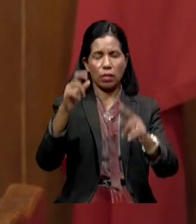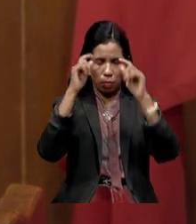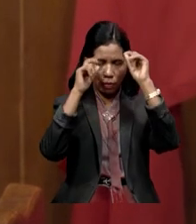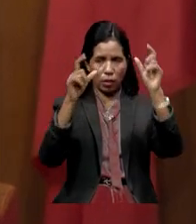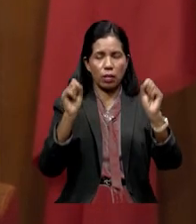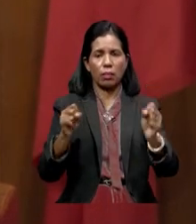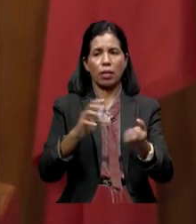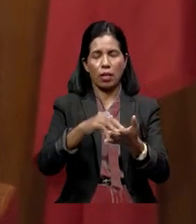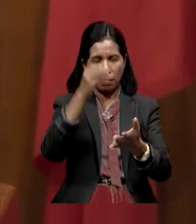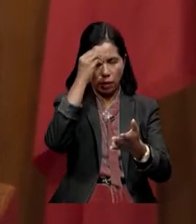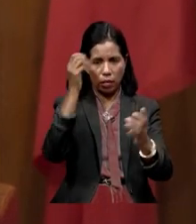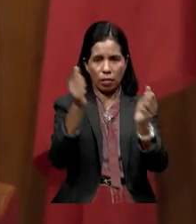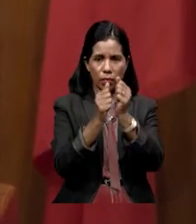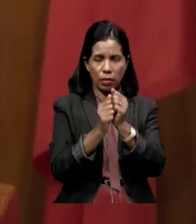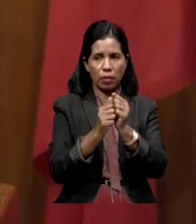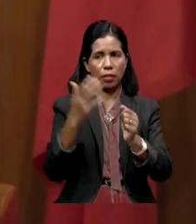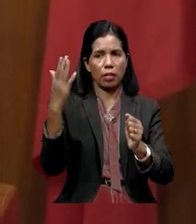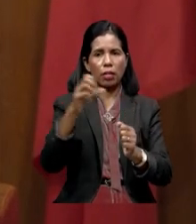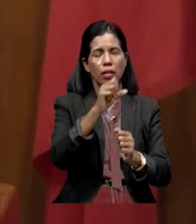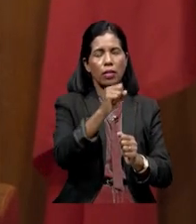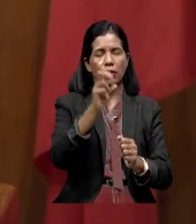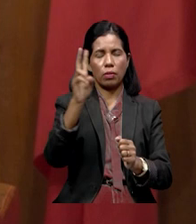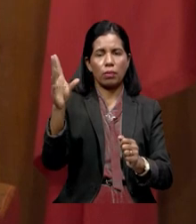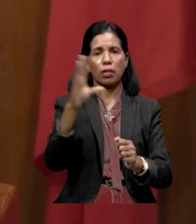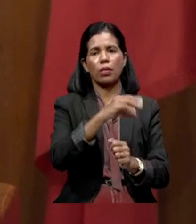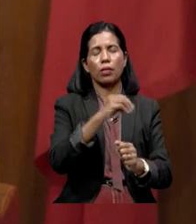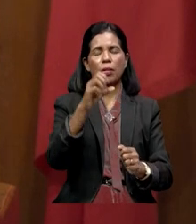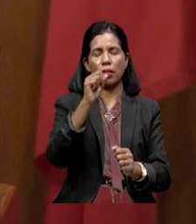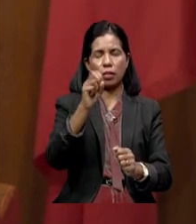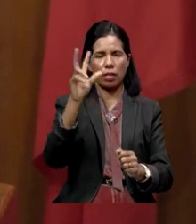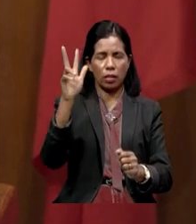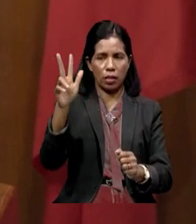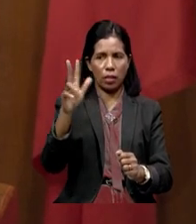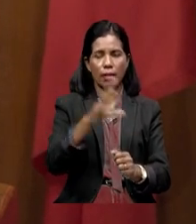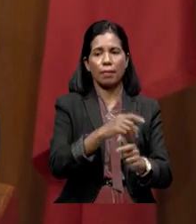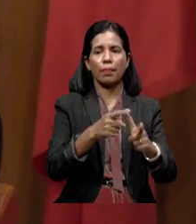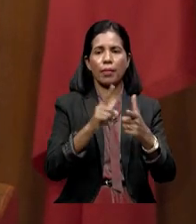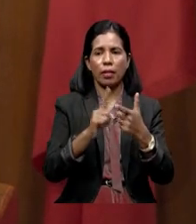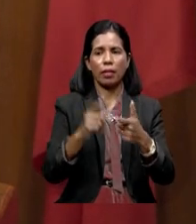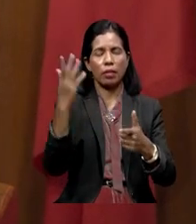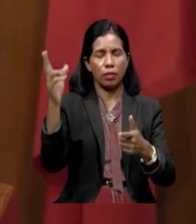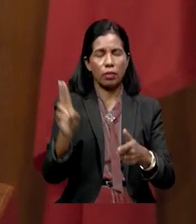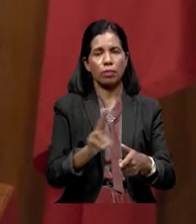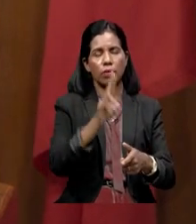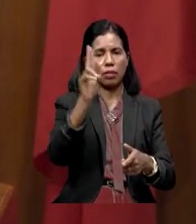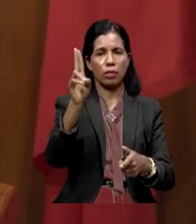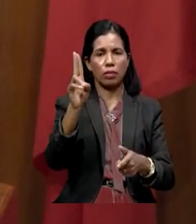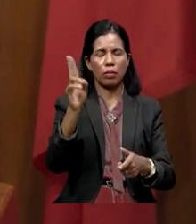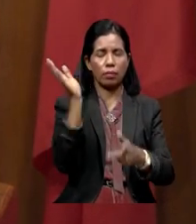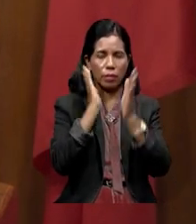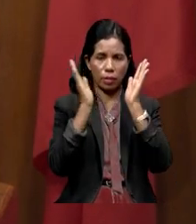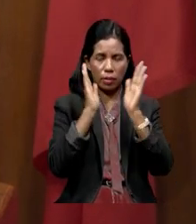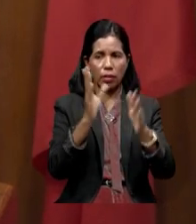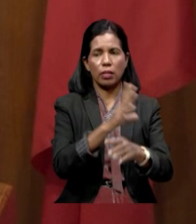untuk belajar S2 dan S3 Masters and PHD di Universiti Kuala Lumpur